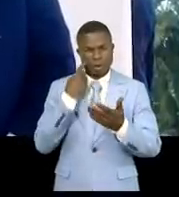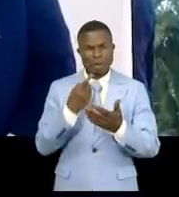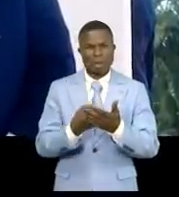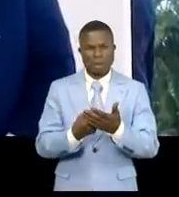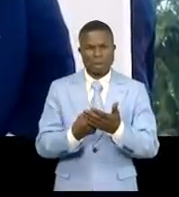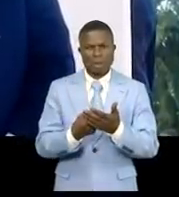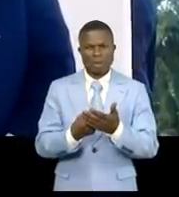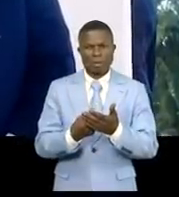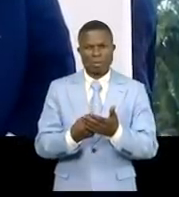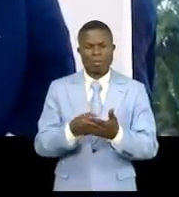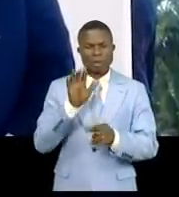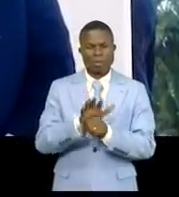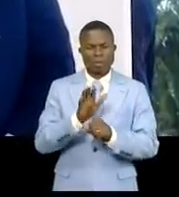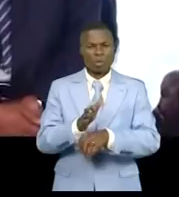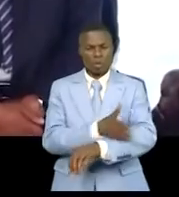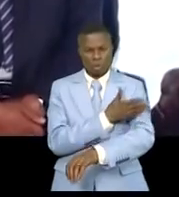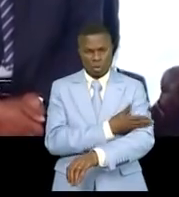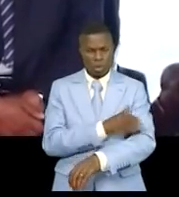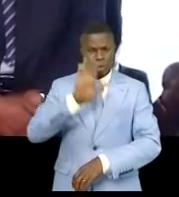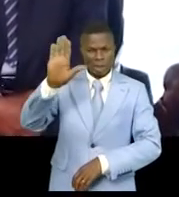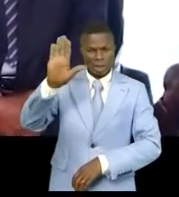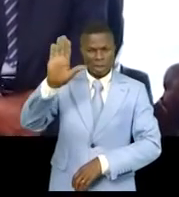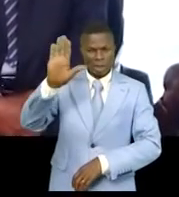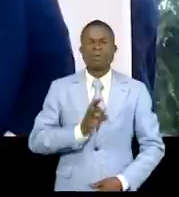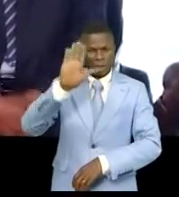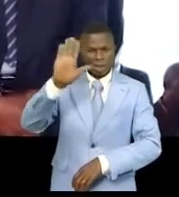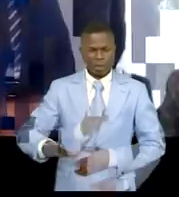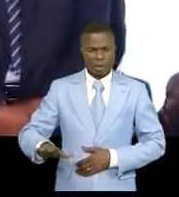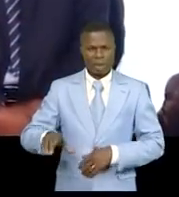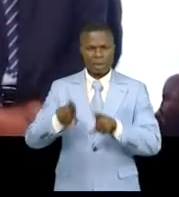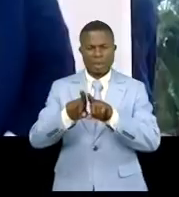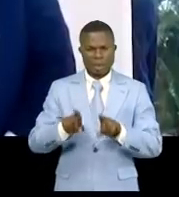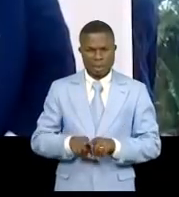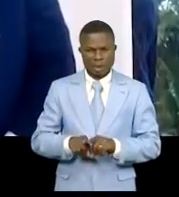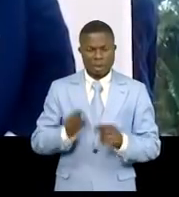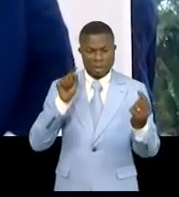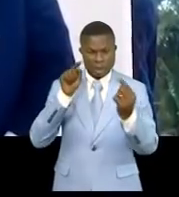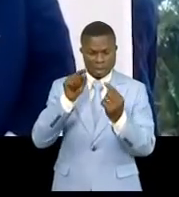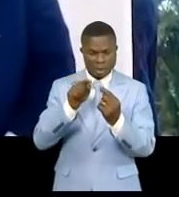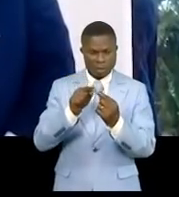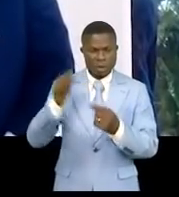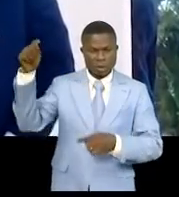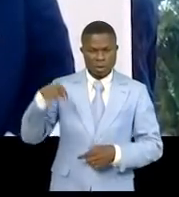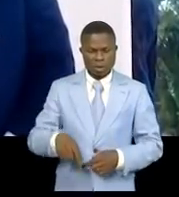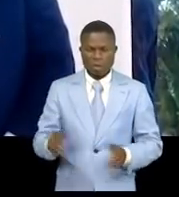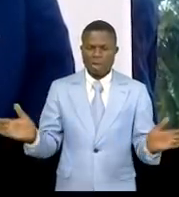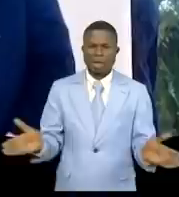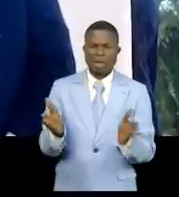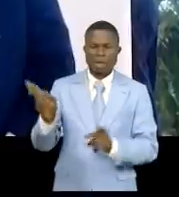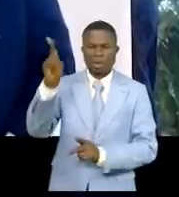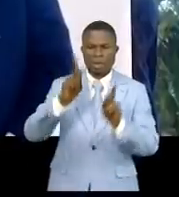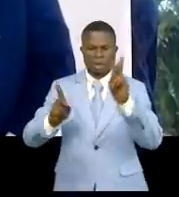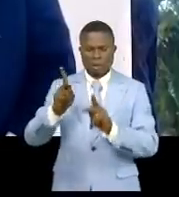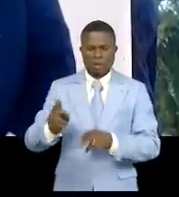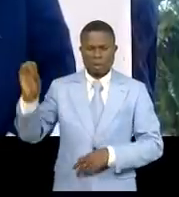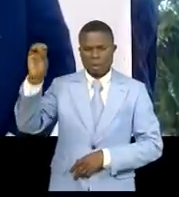y a beaucoup de progrès en Somalie et le but donc était d'encourager le peuple